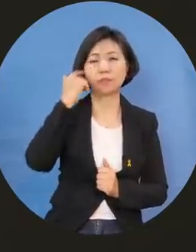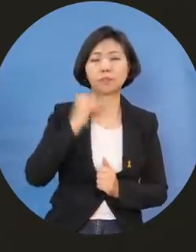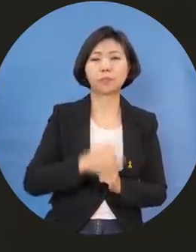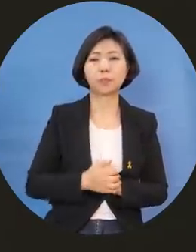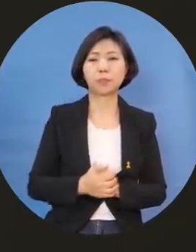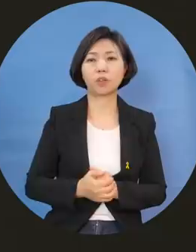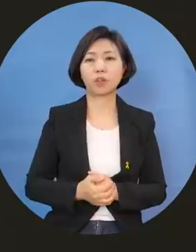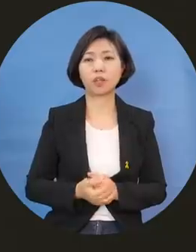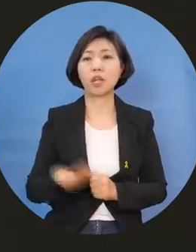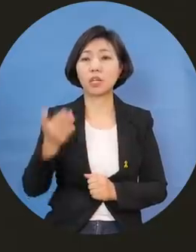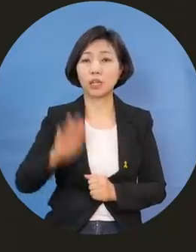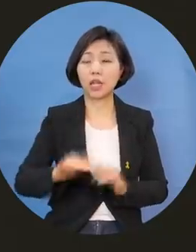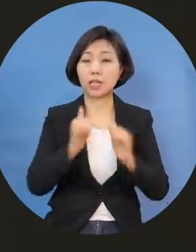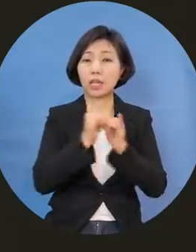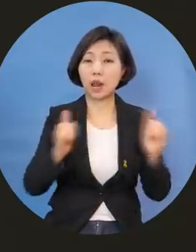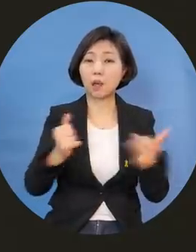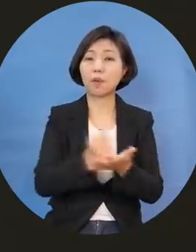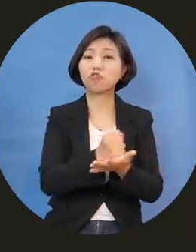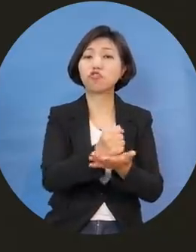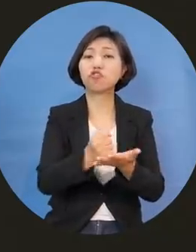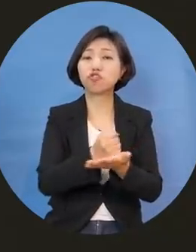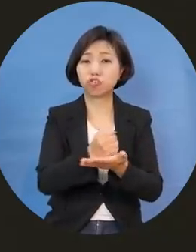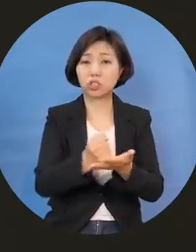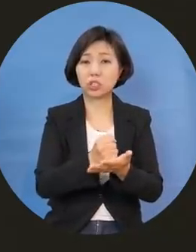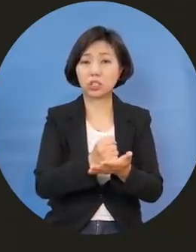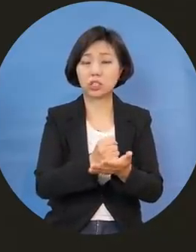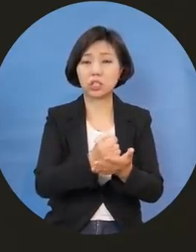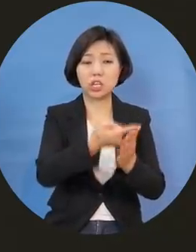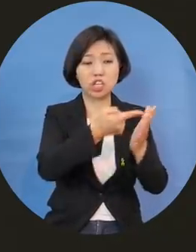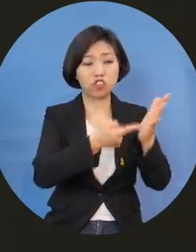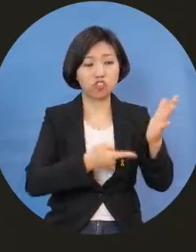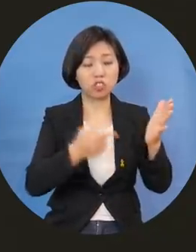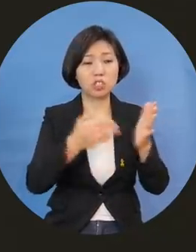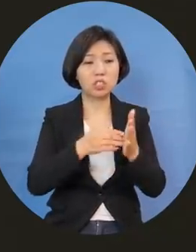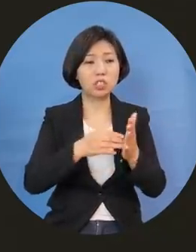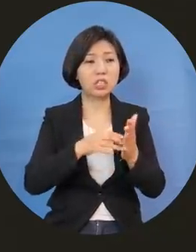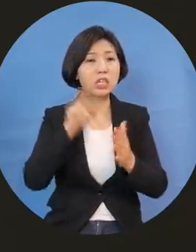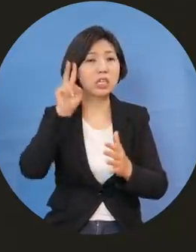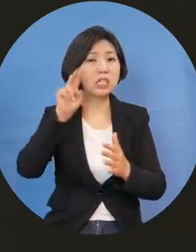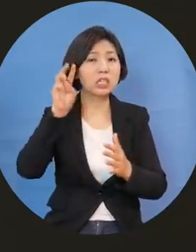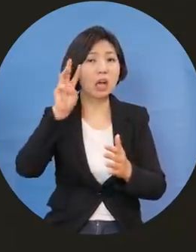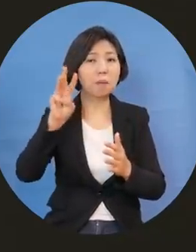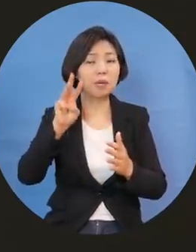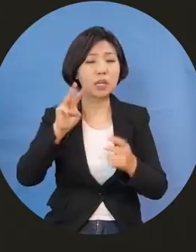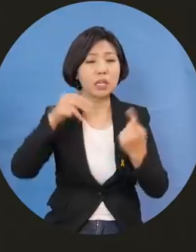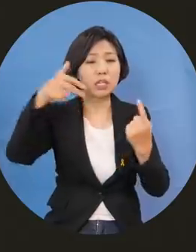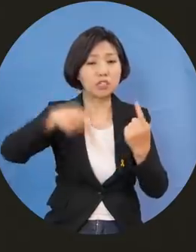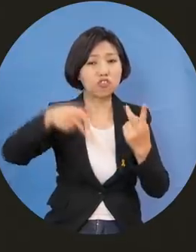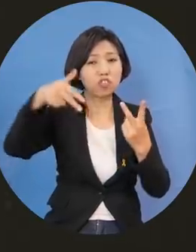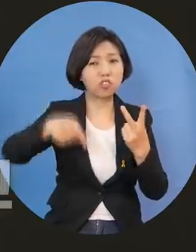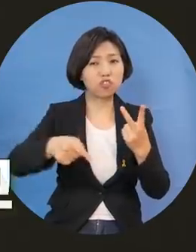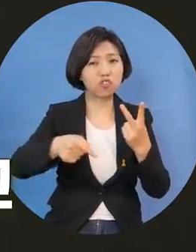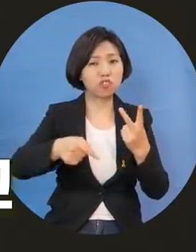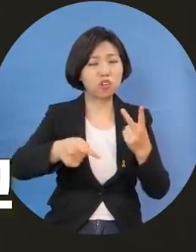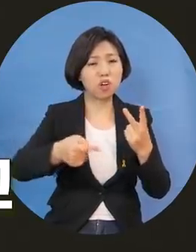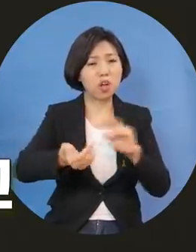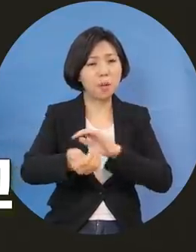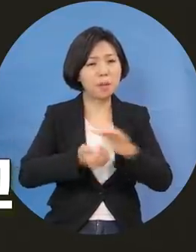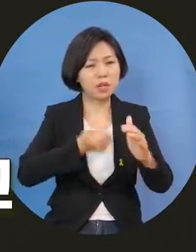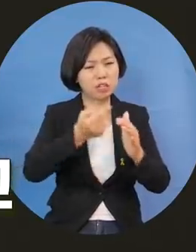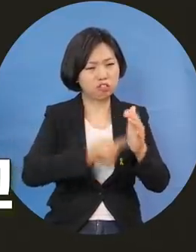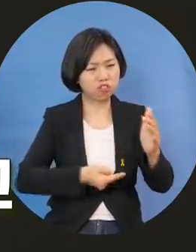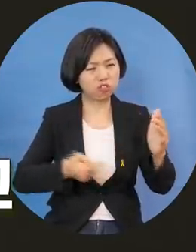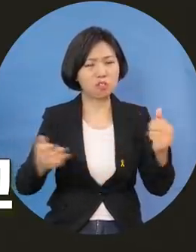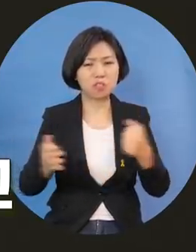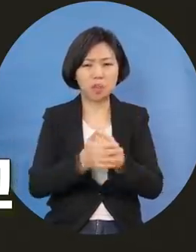말이에요. 근데, 인간의 운명이, 그걸 제왕절개 수술해가 2, 3일 먼저, 또는 1, 2주